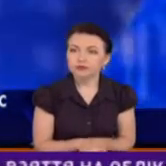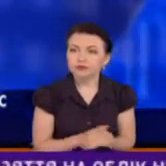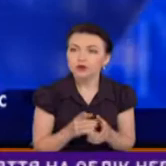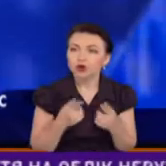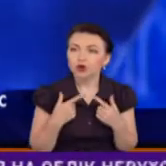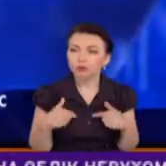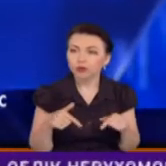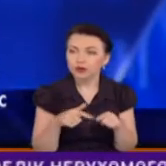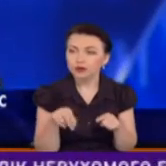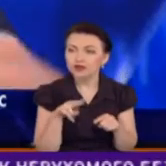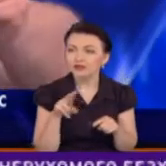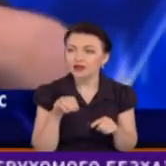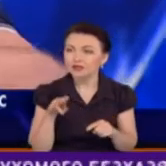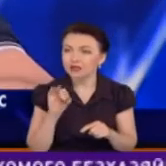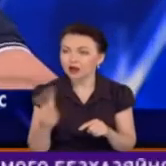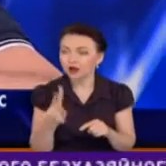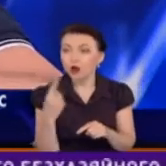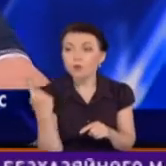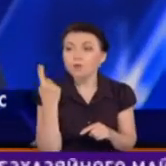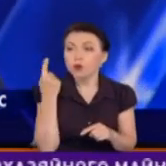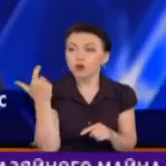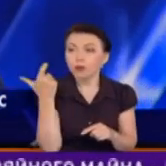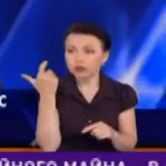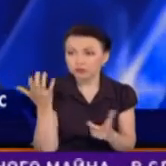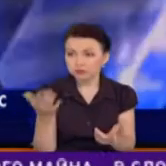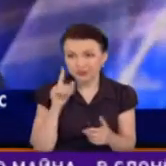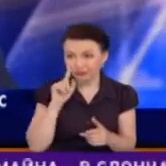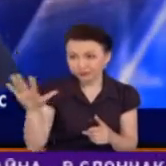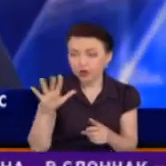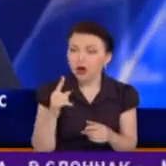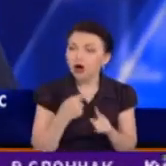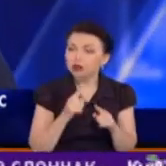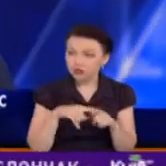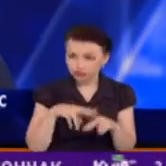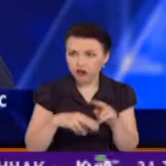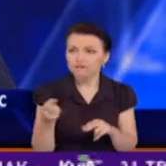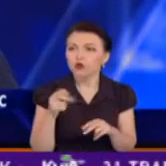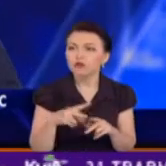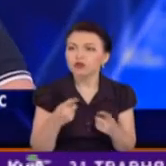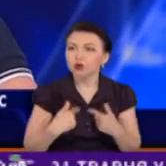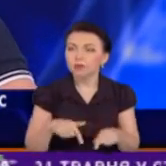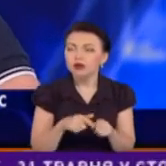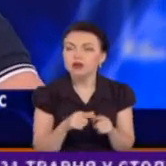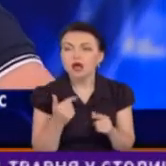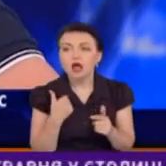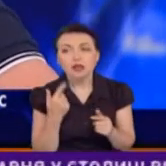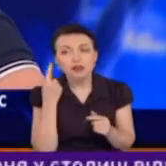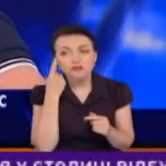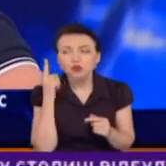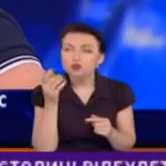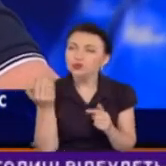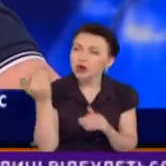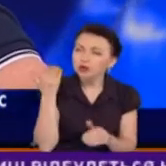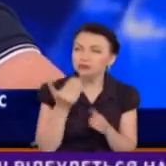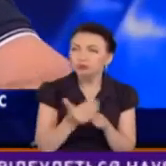Компанія ДТЕК, монополіст, яку ми всі не любимо, але це найбільш кваліфікована поки що дійсно компанія. Я навіть думаю, що рано чи пізно